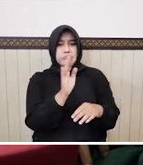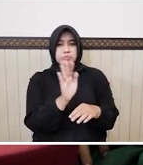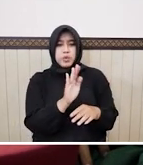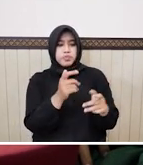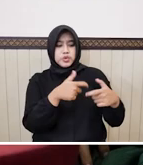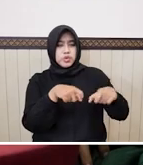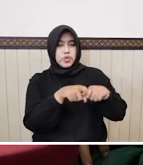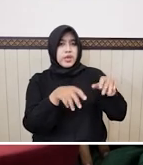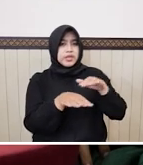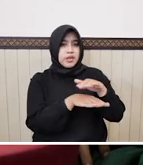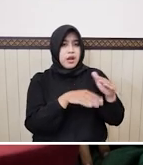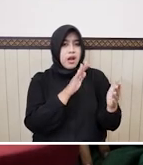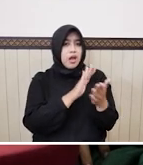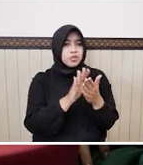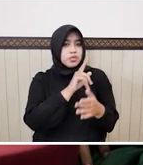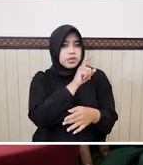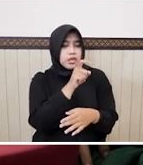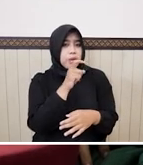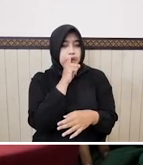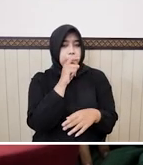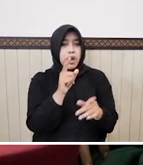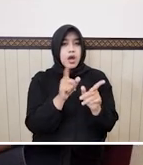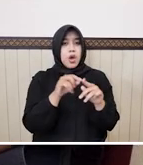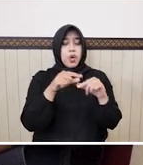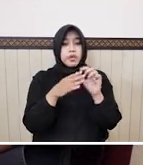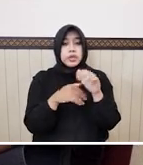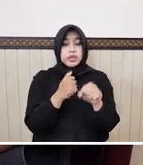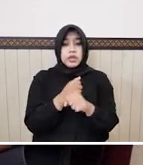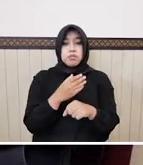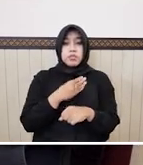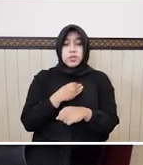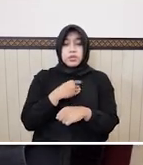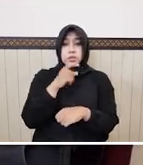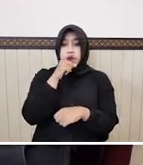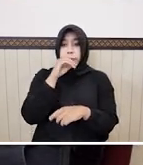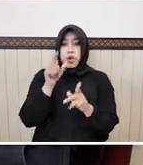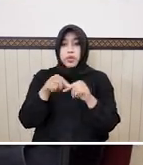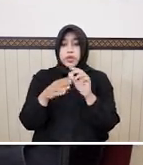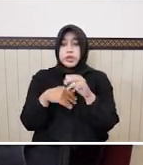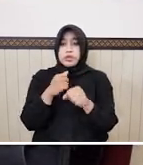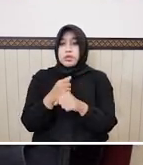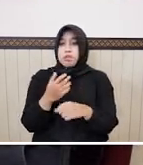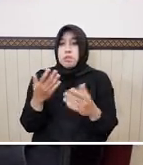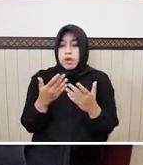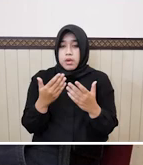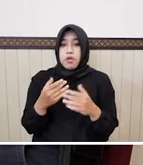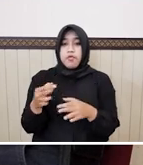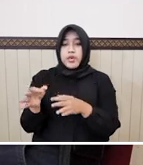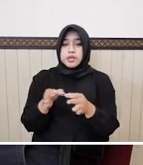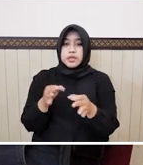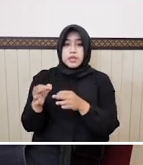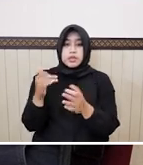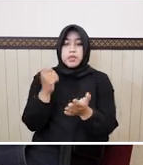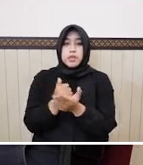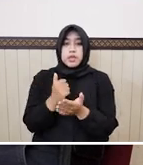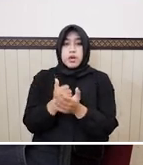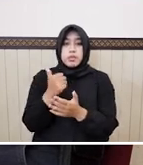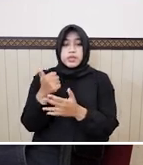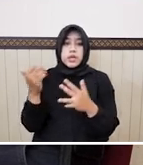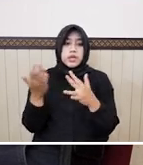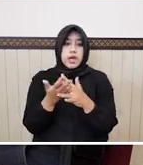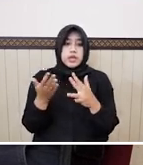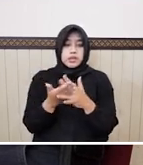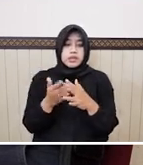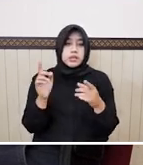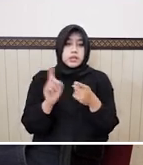lain sebagainya kita tanyakan ke Pak wijang menurut Pak wijang bagaimana sih sarana-prasarana yang bisa diakses